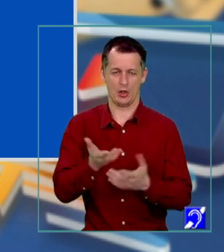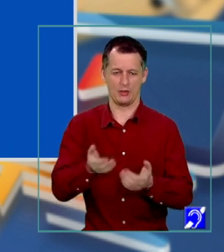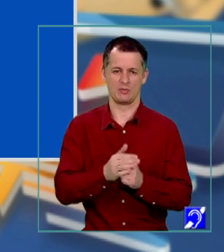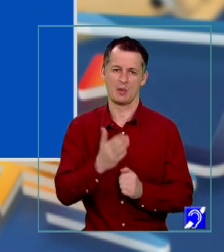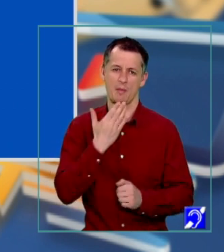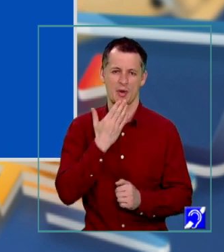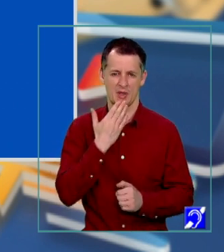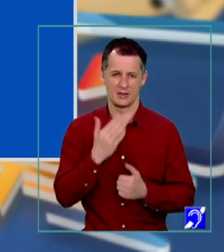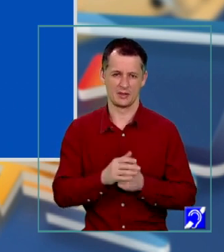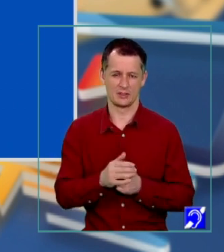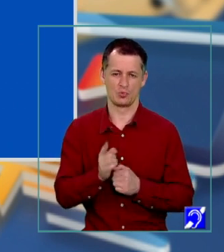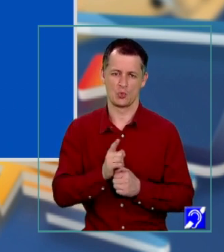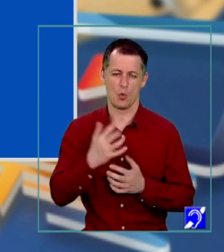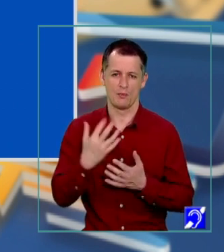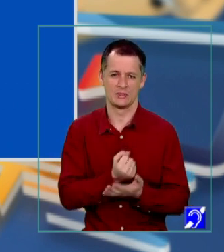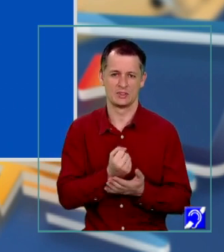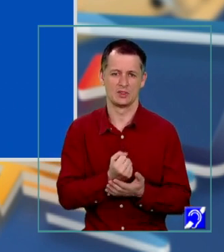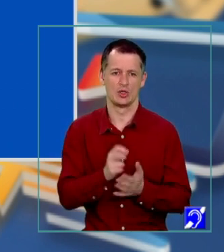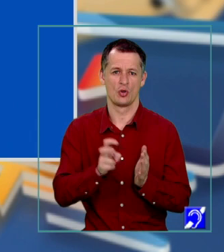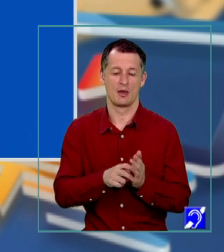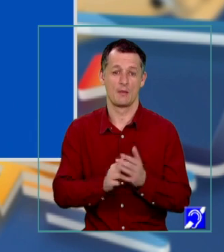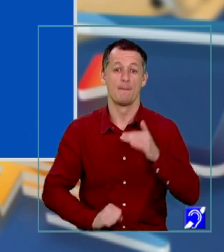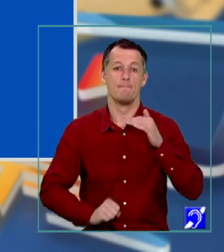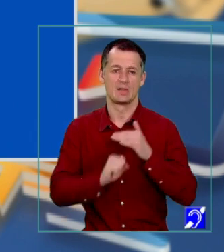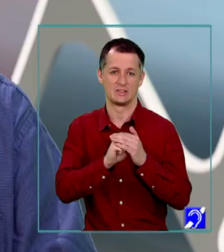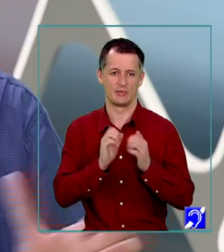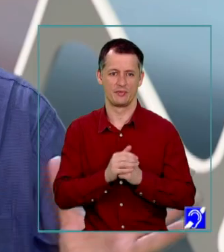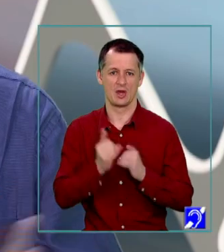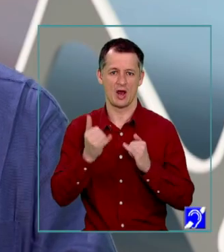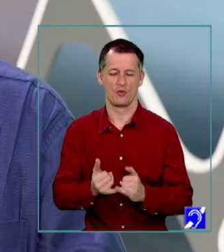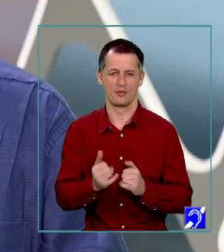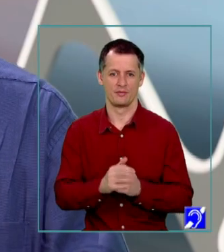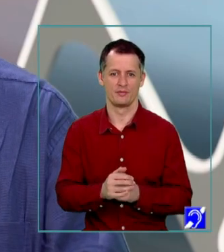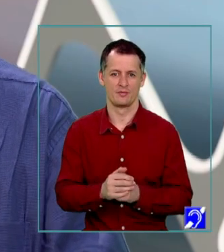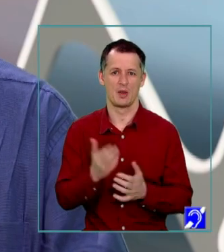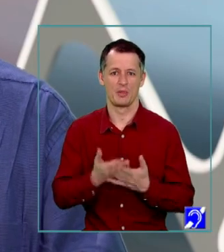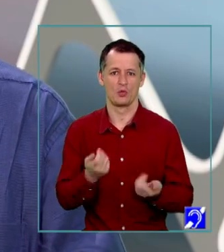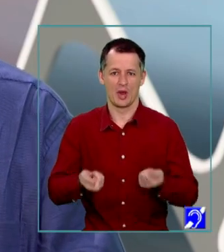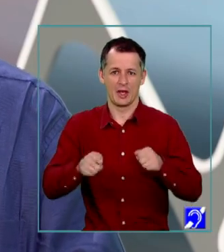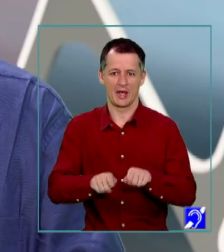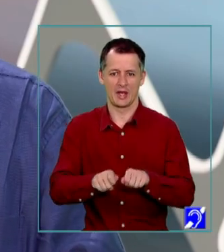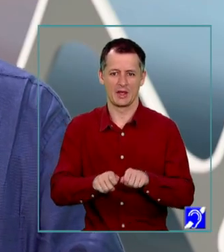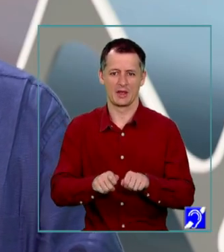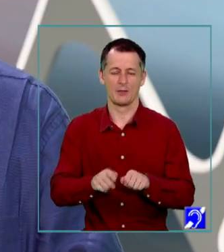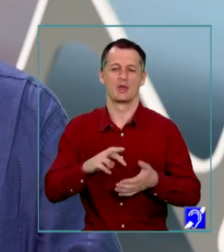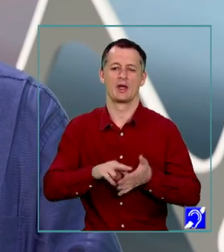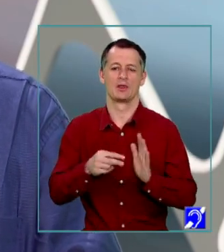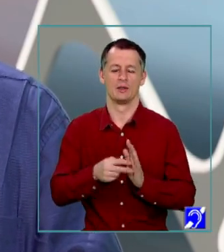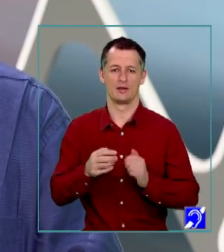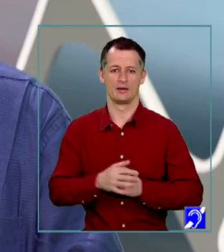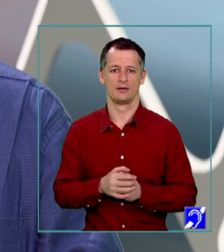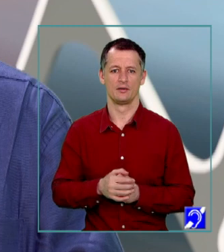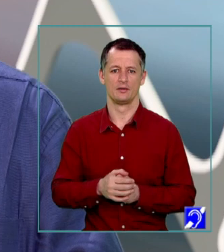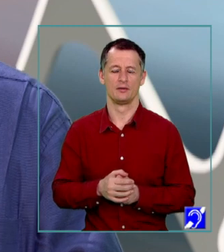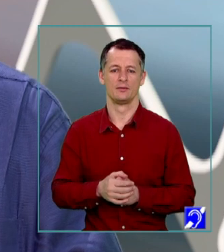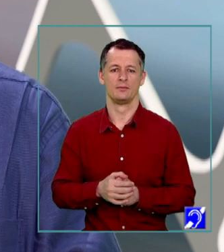păcat să nu obțineți nota maximă. Și acum, ca să încheiem antrenamentul, o să vă